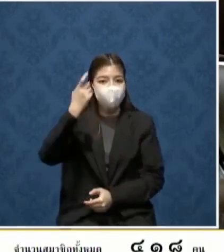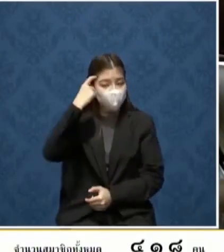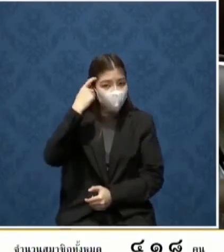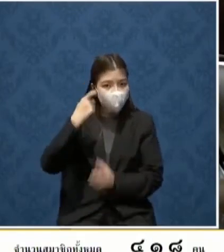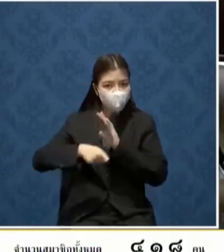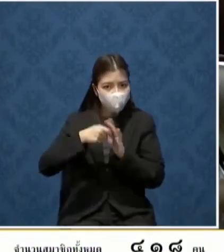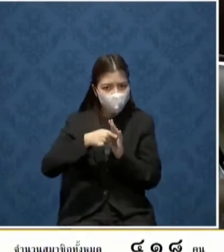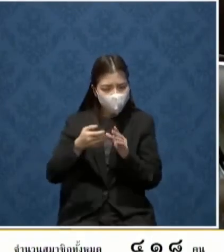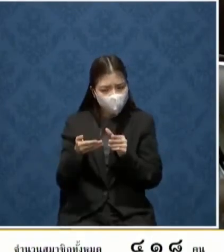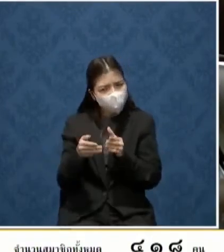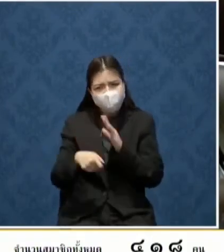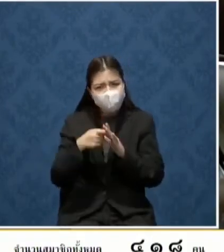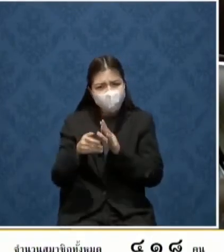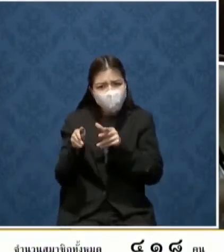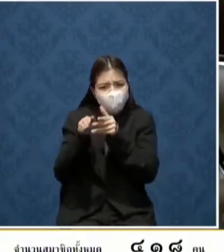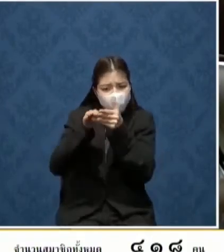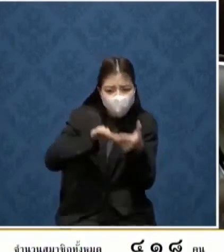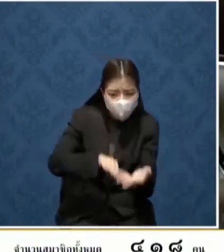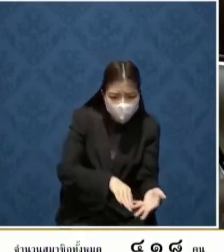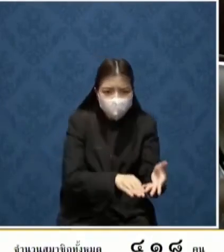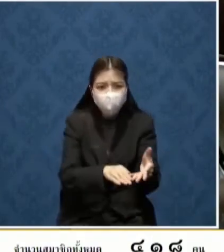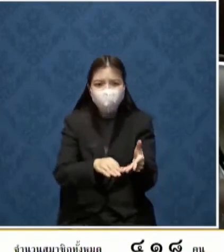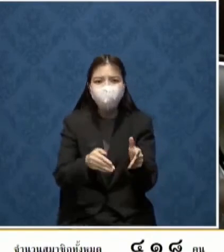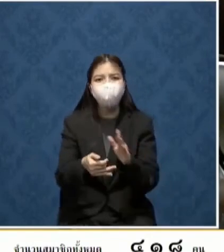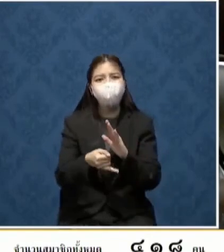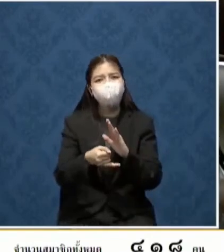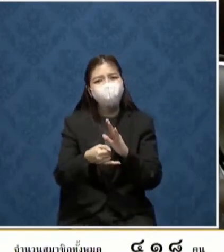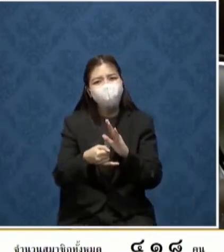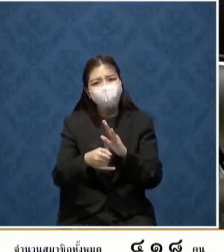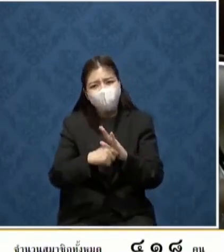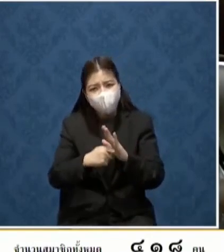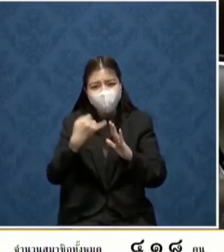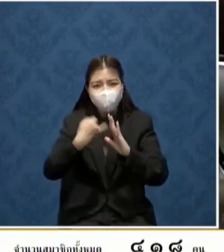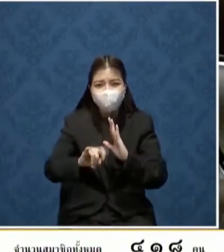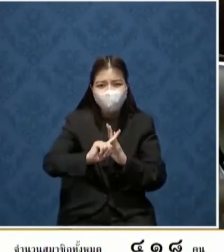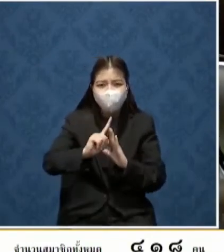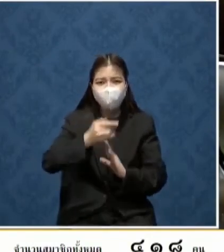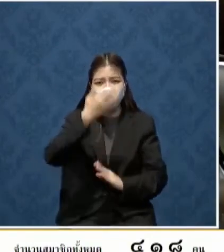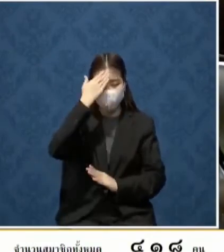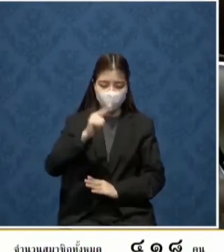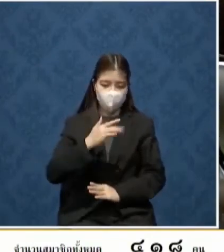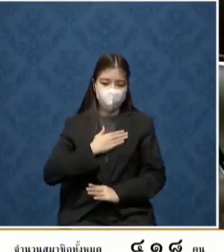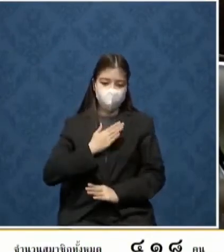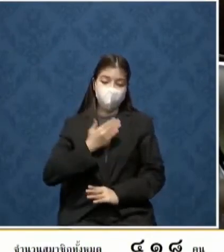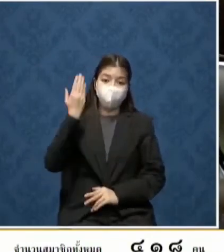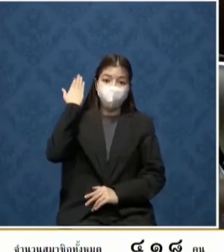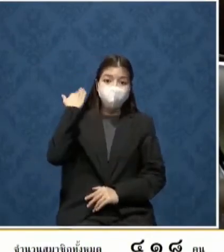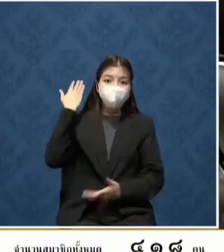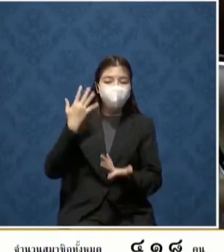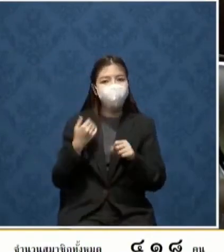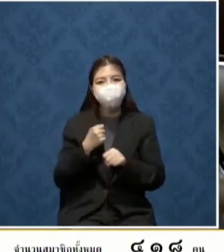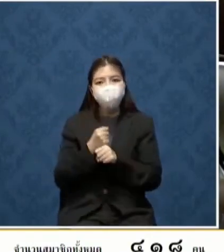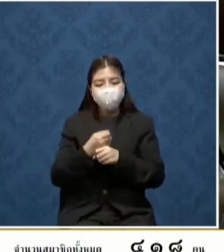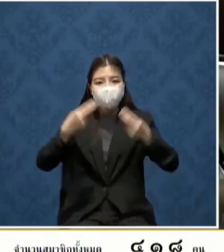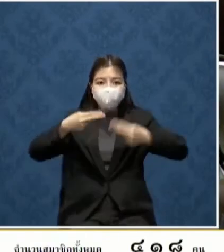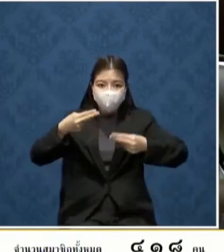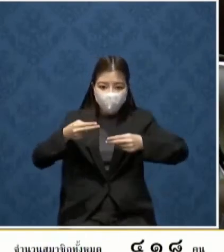ลนี้จมเพะอะไรเพรพี่แนมาเยือเค้าพแต่จมเพระหบสงคราม หจมเพระชนหโโครกไม่